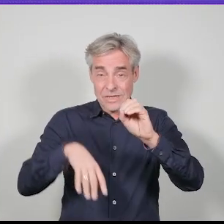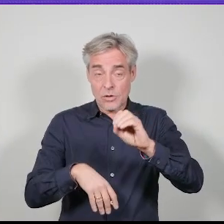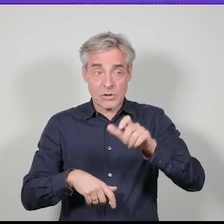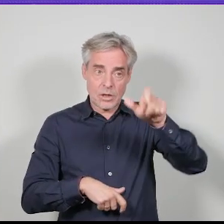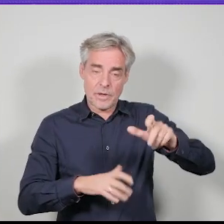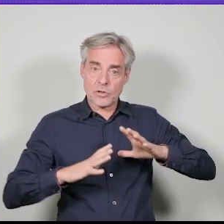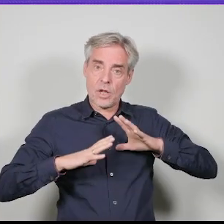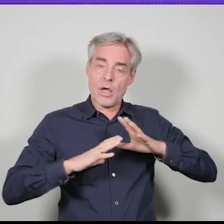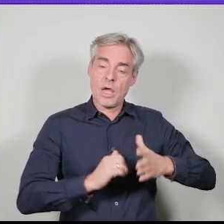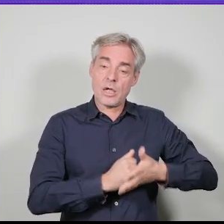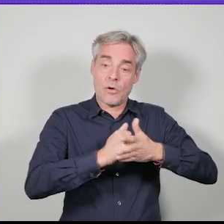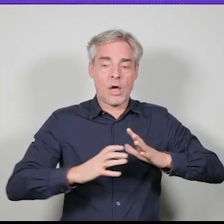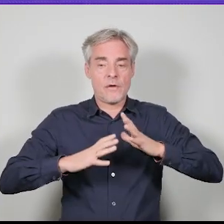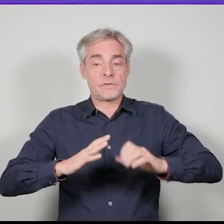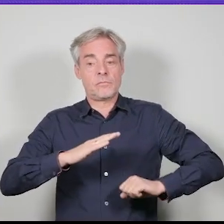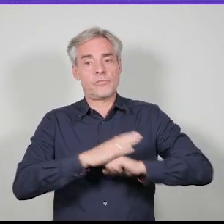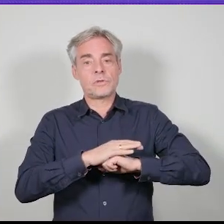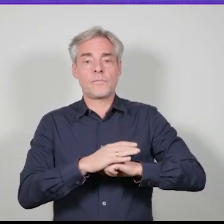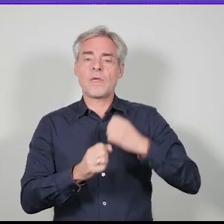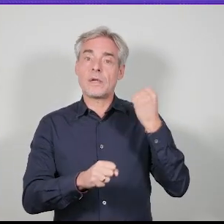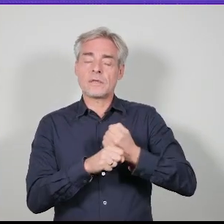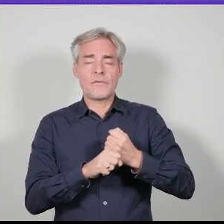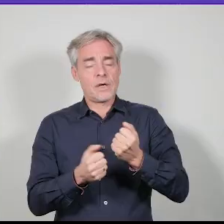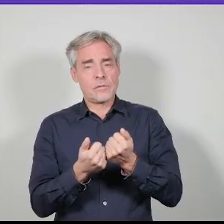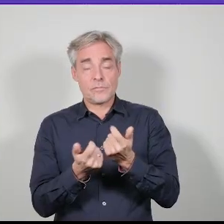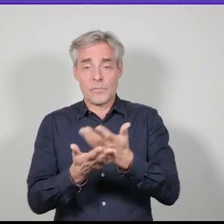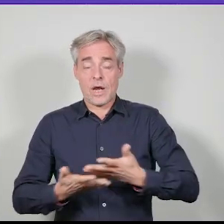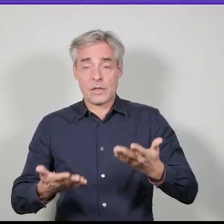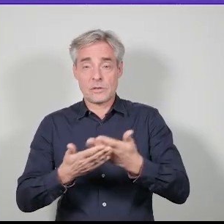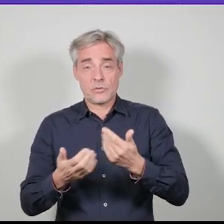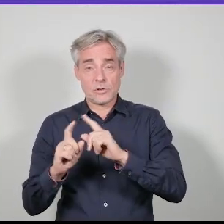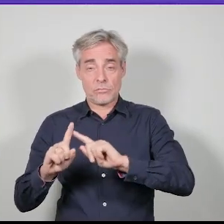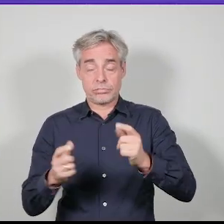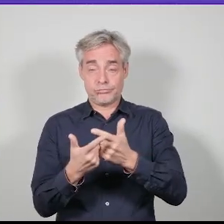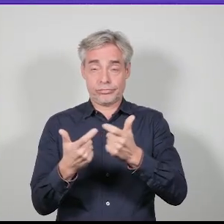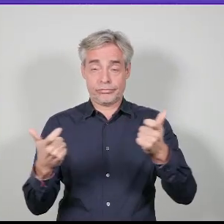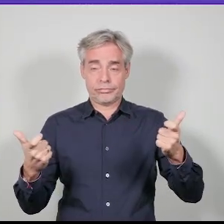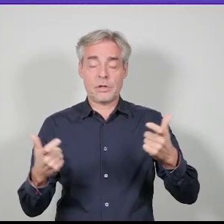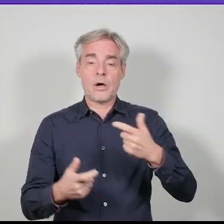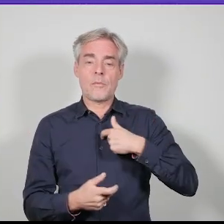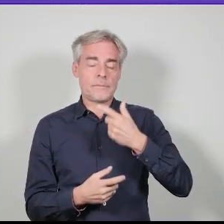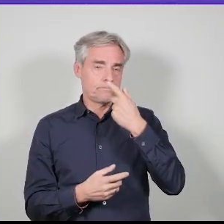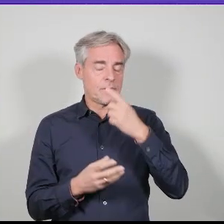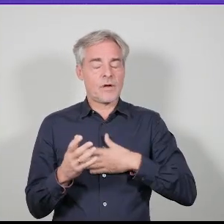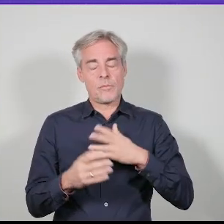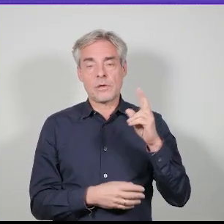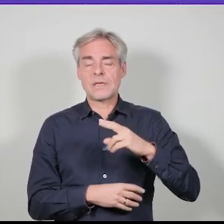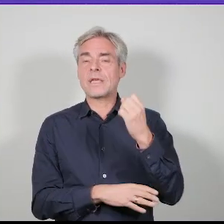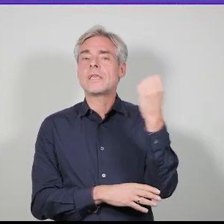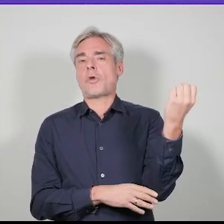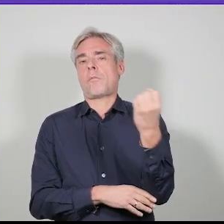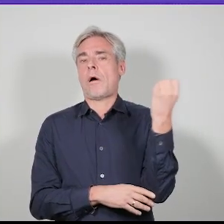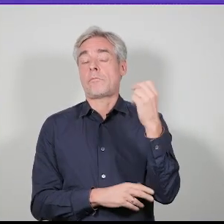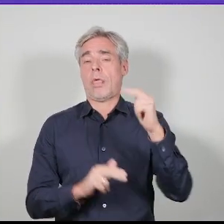investis, donc un travail qui nous a donné quand même une diversité de situations. Et ce qui m'a frappé, c'est le degré d'isolement qui est très variable des gens.